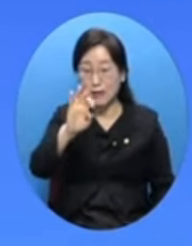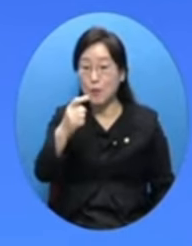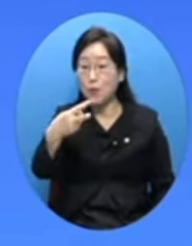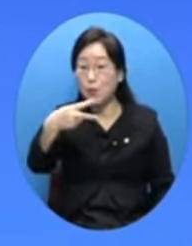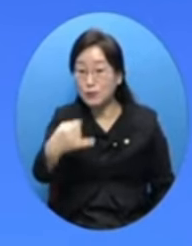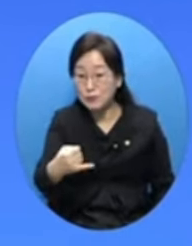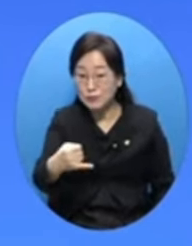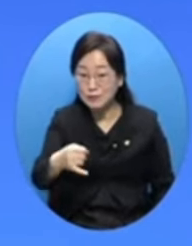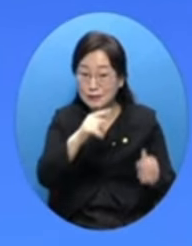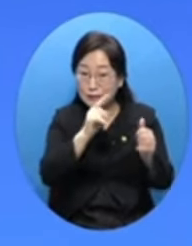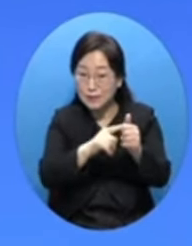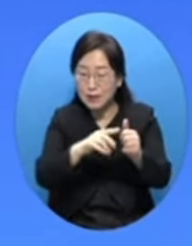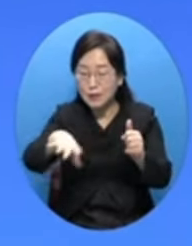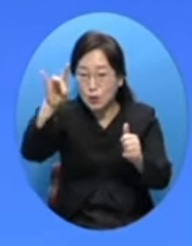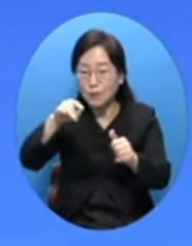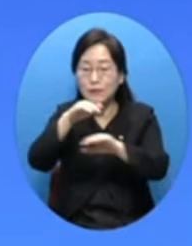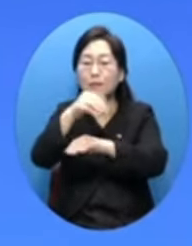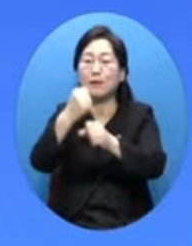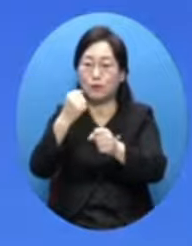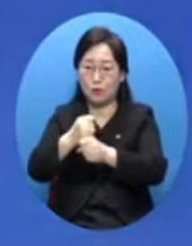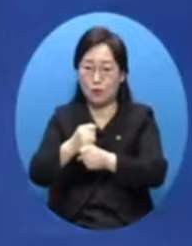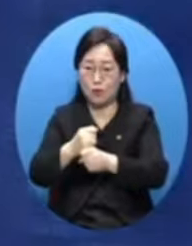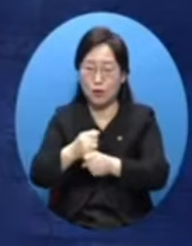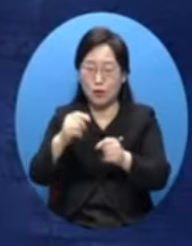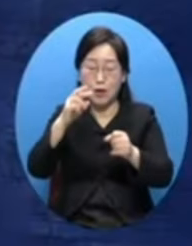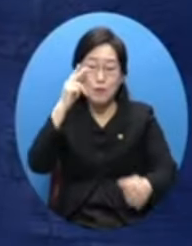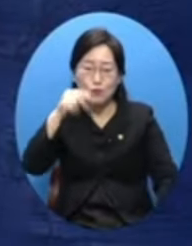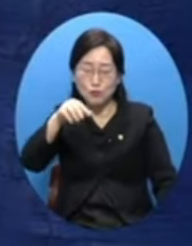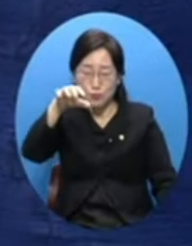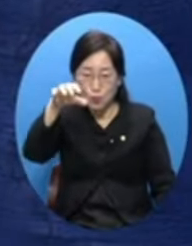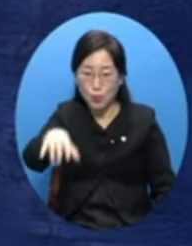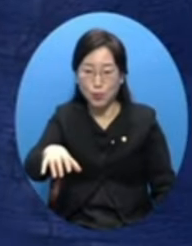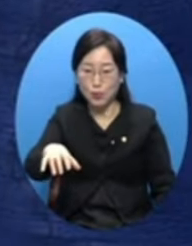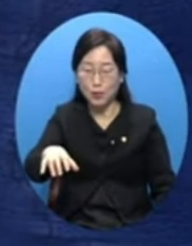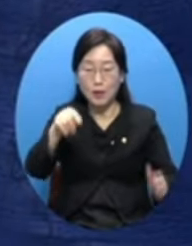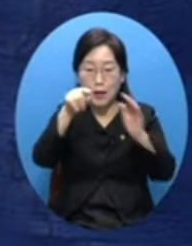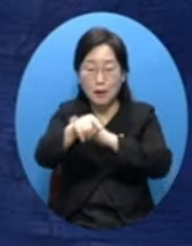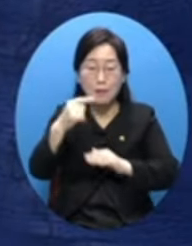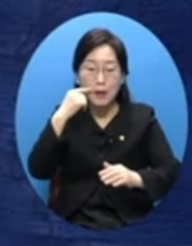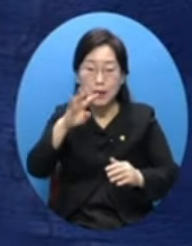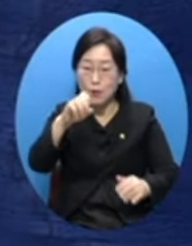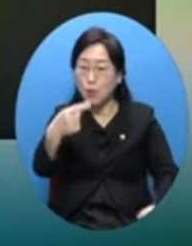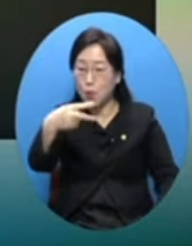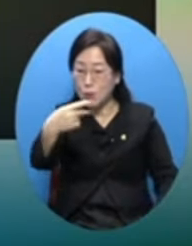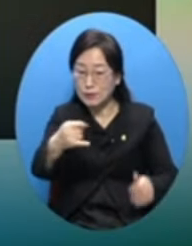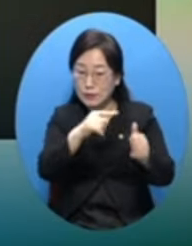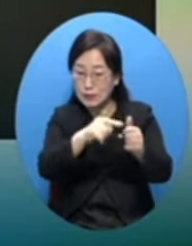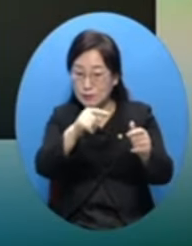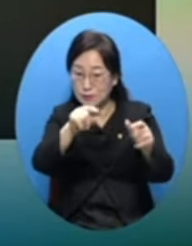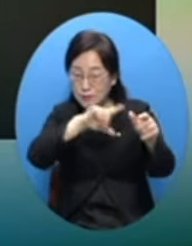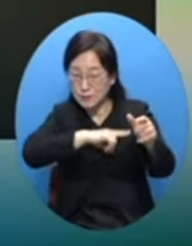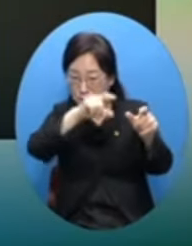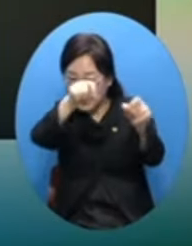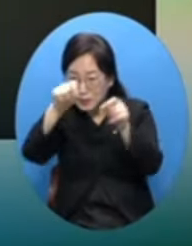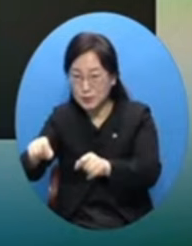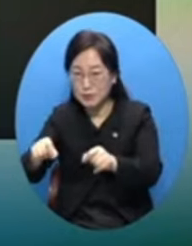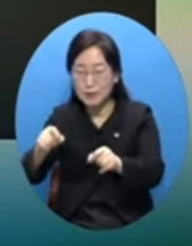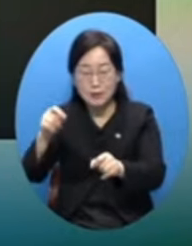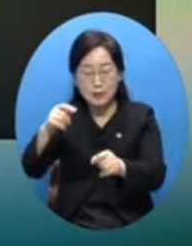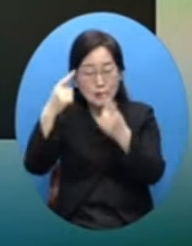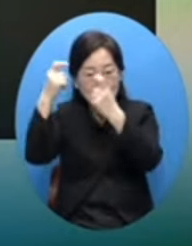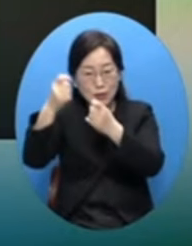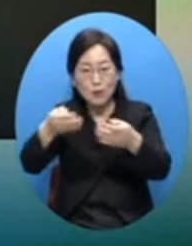만들었습니다 잔타 도시로 유명한 미의 디트로이트에 가면 포드 기념관이 있습니다이 포드 기념간에 이와 같은